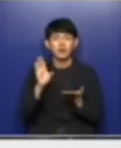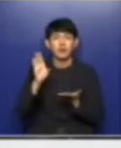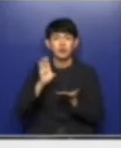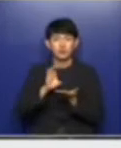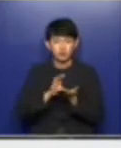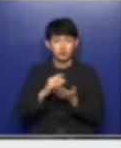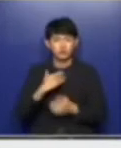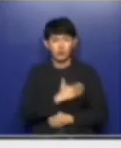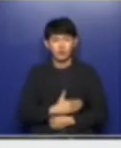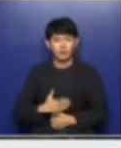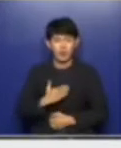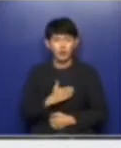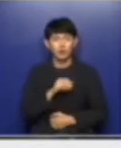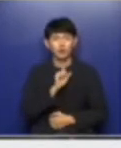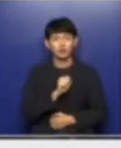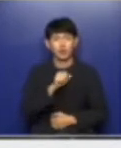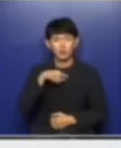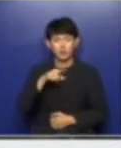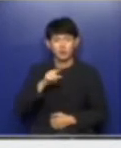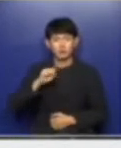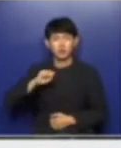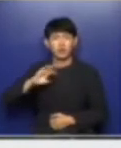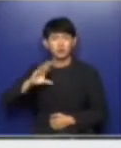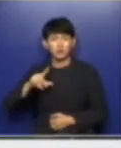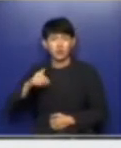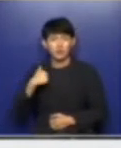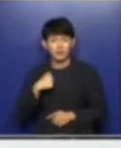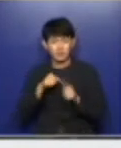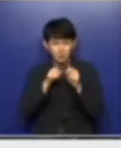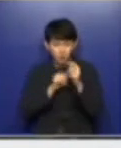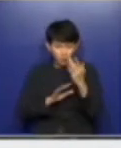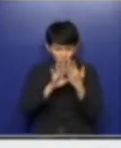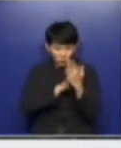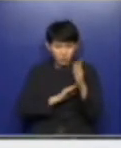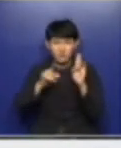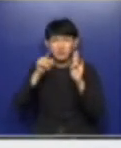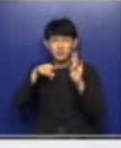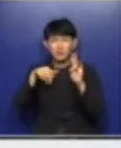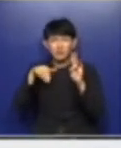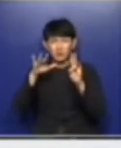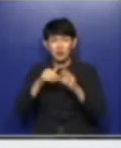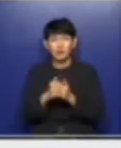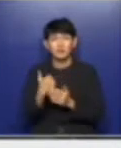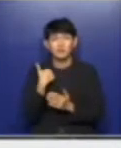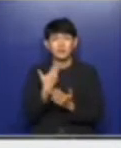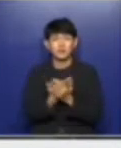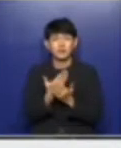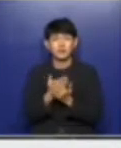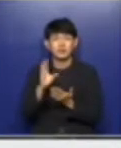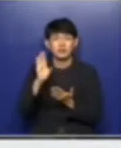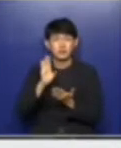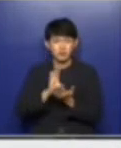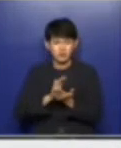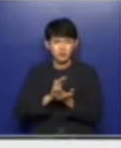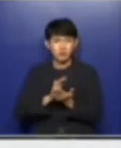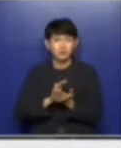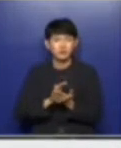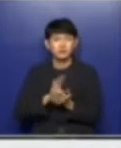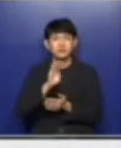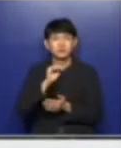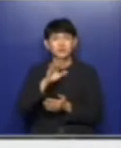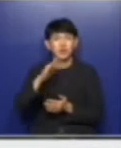ของสปทช.เนี่ยซึ่งมีอยู่ 7,000 กว่าตำบลเนี่ยนะครับก็มีเงิน70เอ้ย45บา